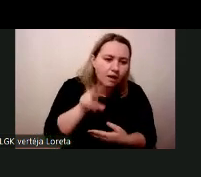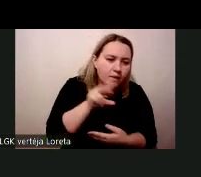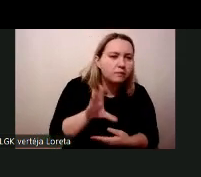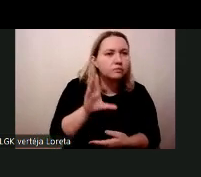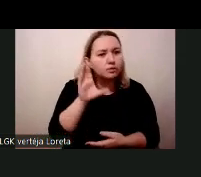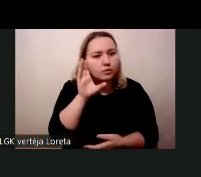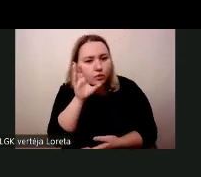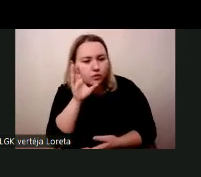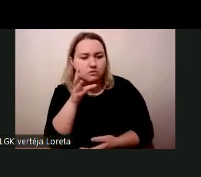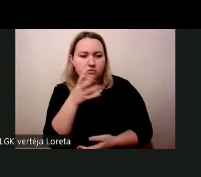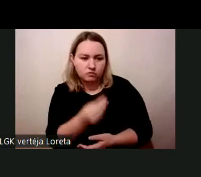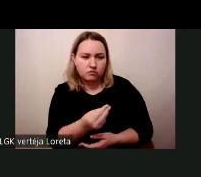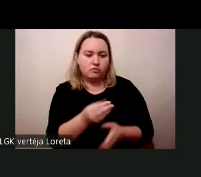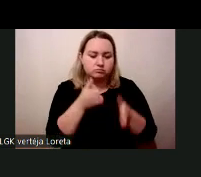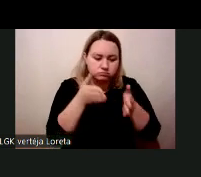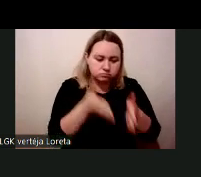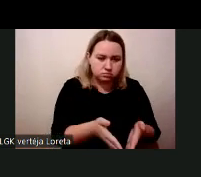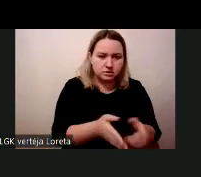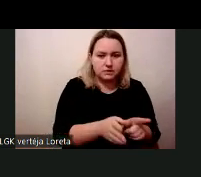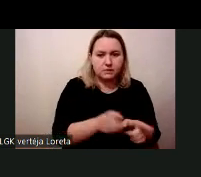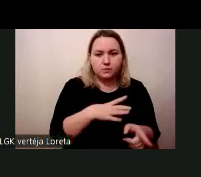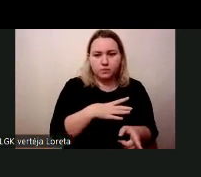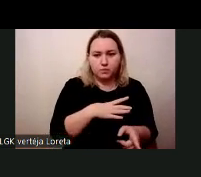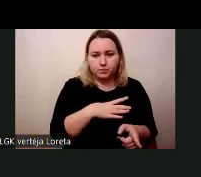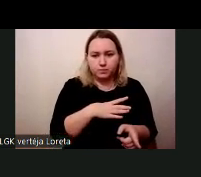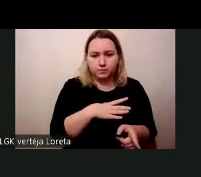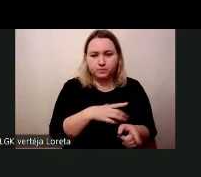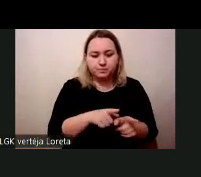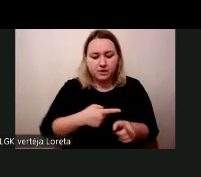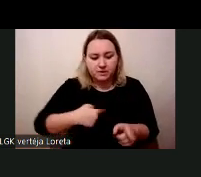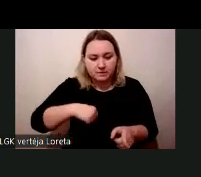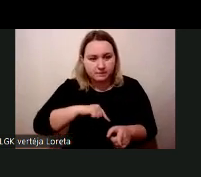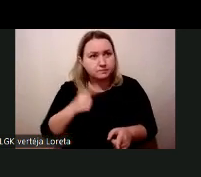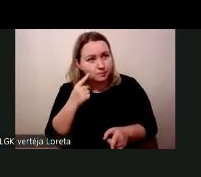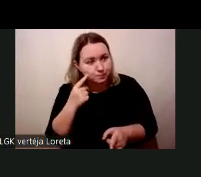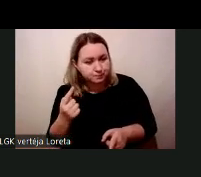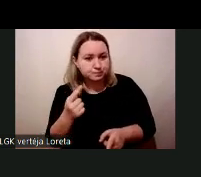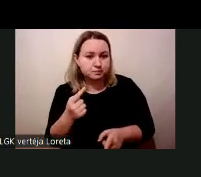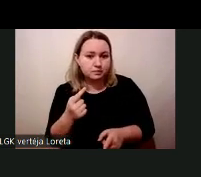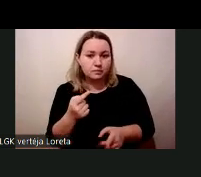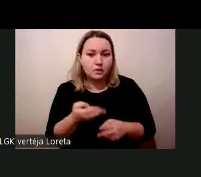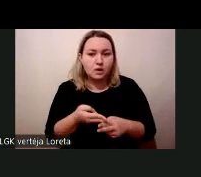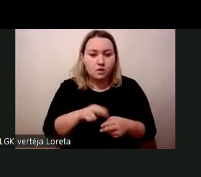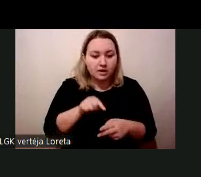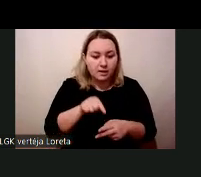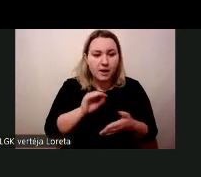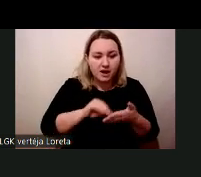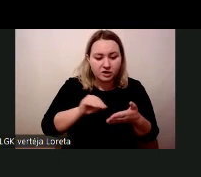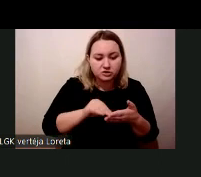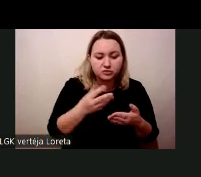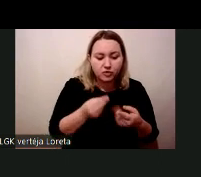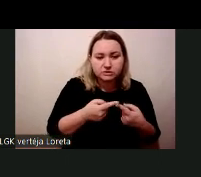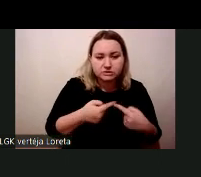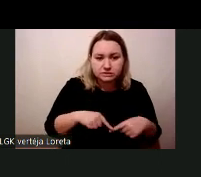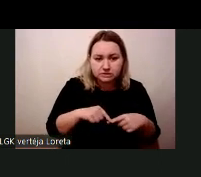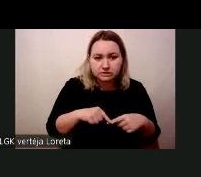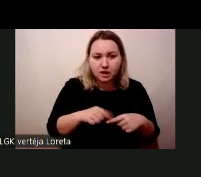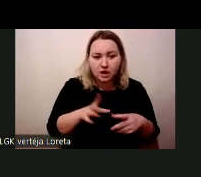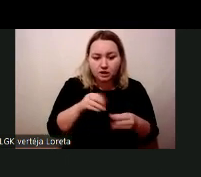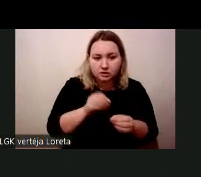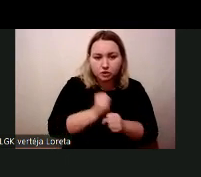klausimas, tai yra mūsų fokusas, kaip sakant, ir mes nusprendėme dėl tų raštingumo sričių, su kuriomis